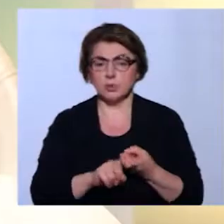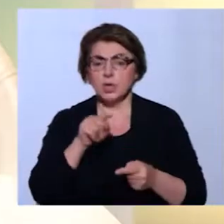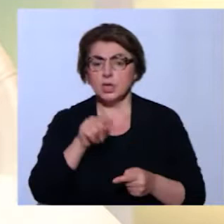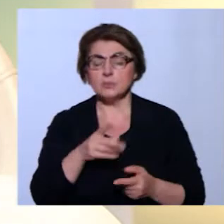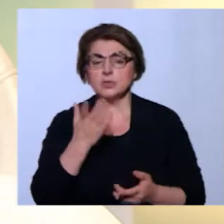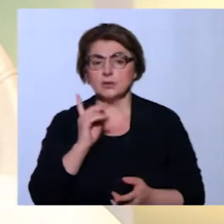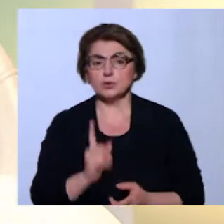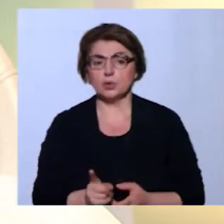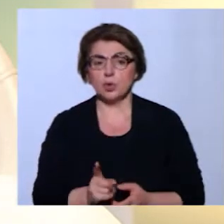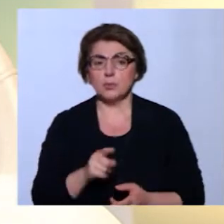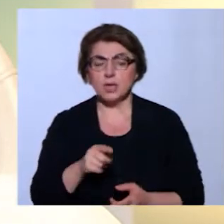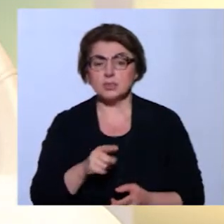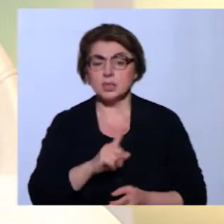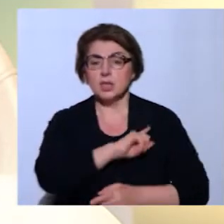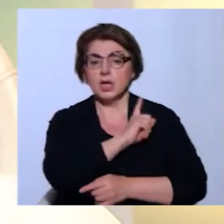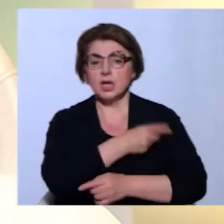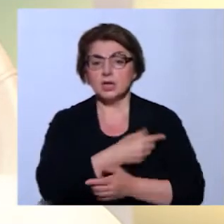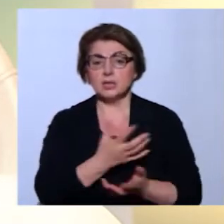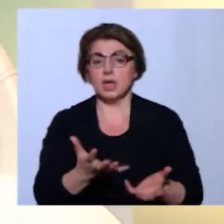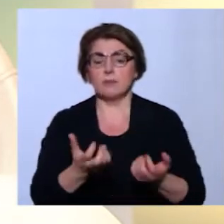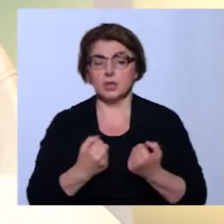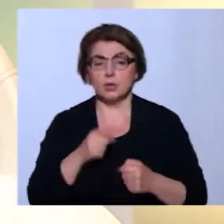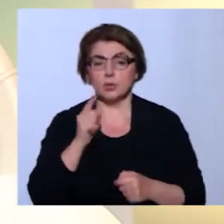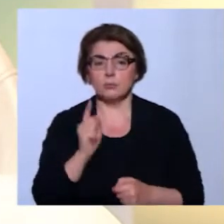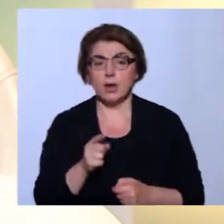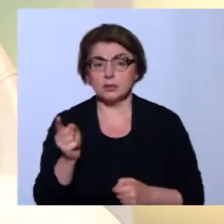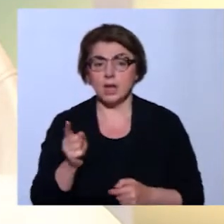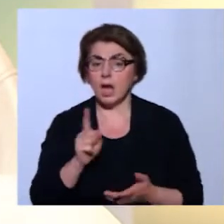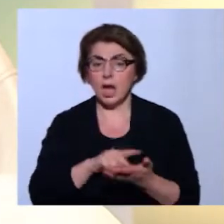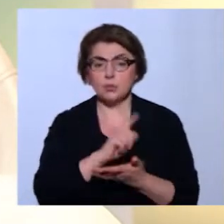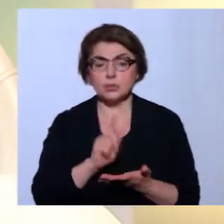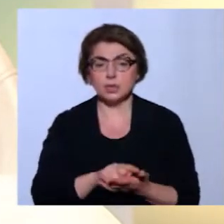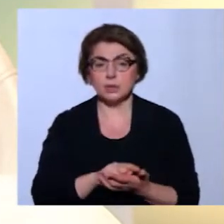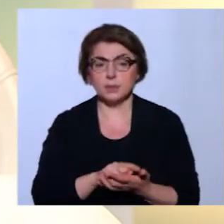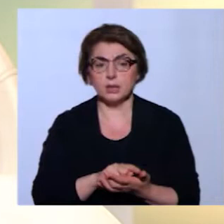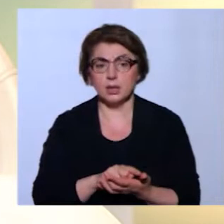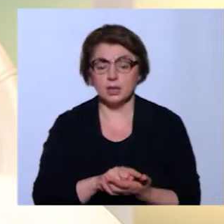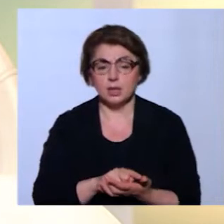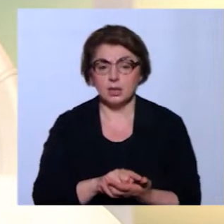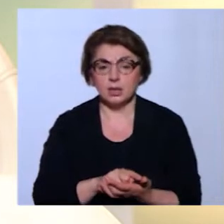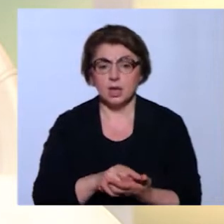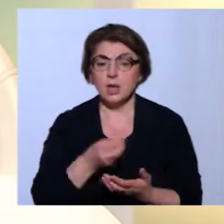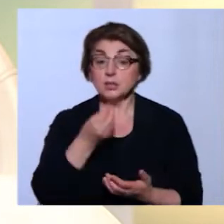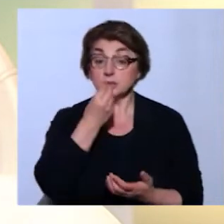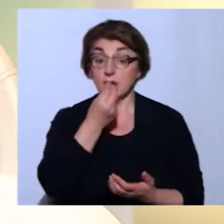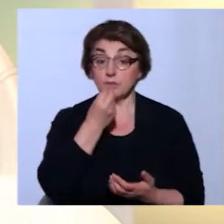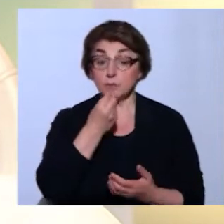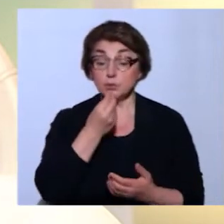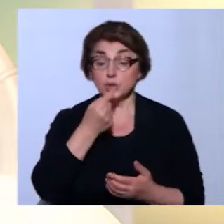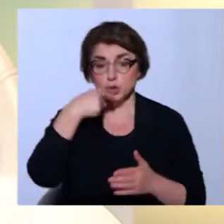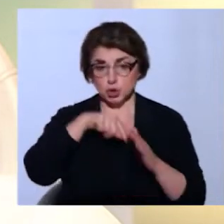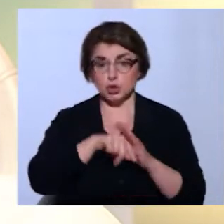Იმისათვის, რომ ეს ენერგია მიიღონ მათ, აუცილებელია, რომ საკვები